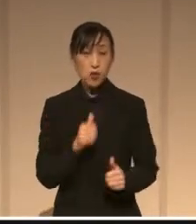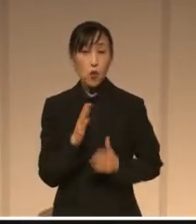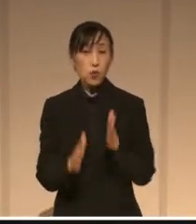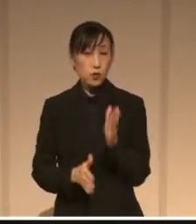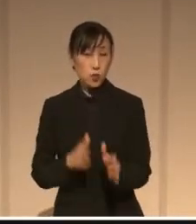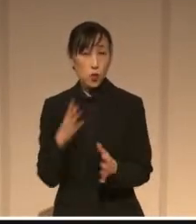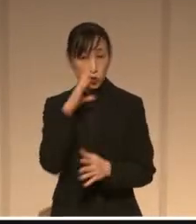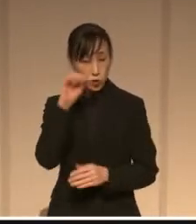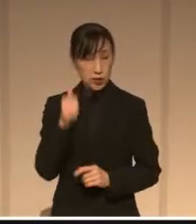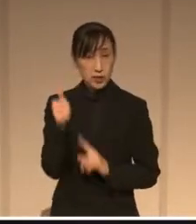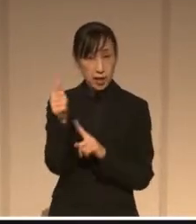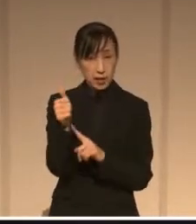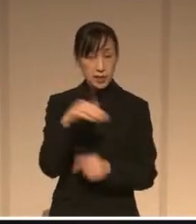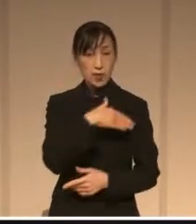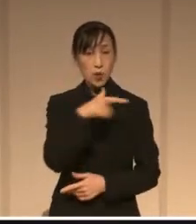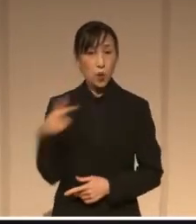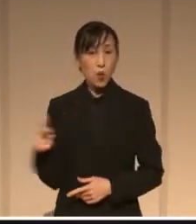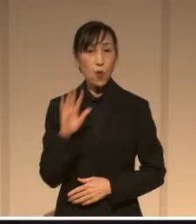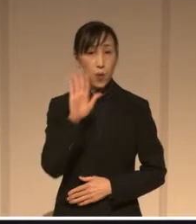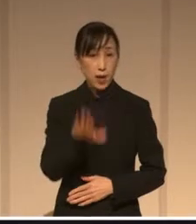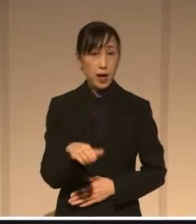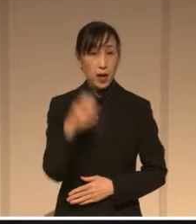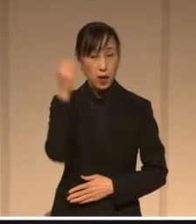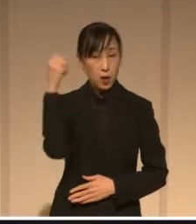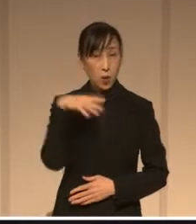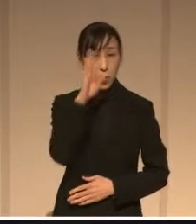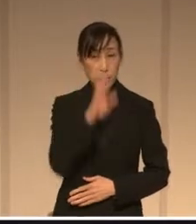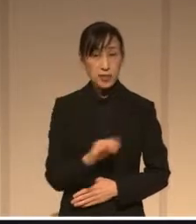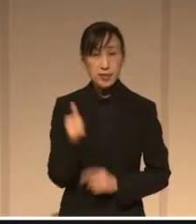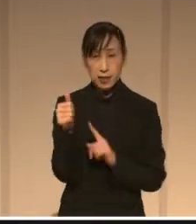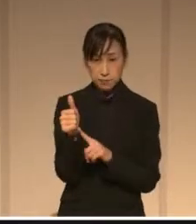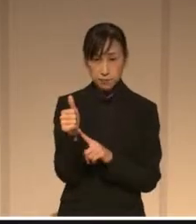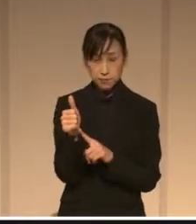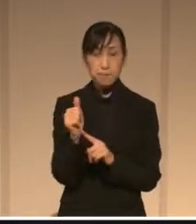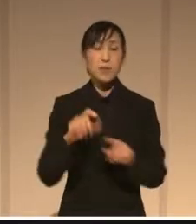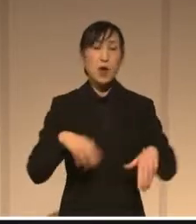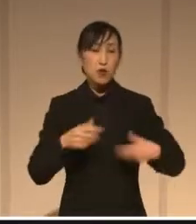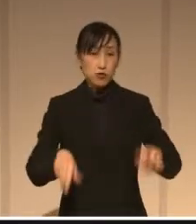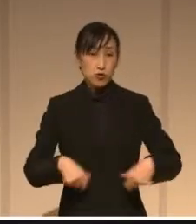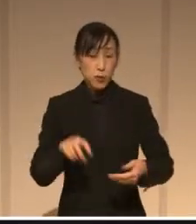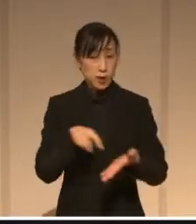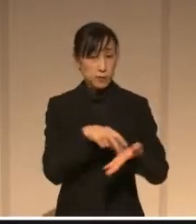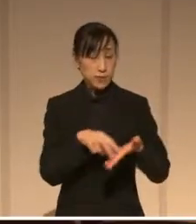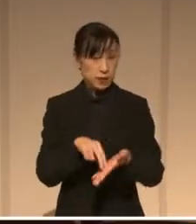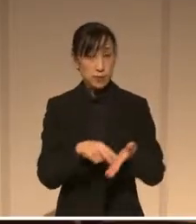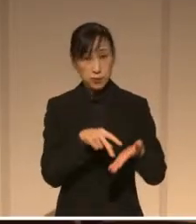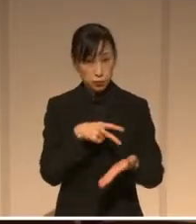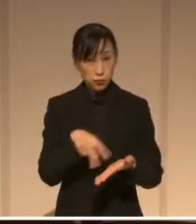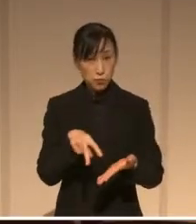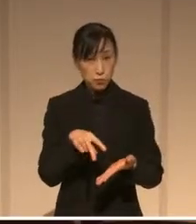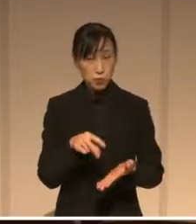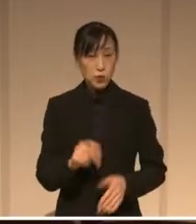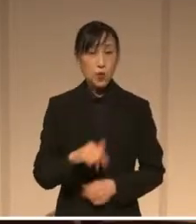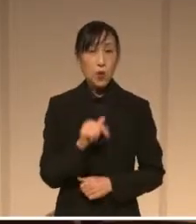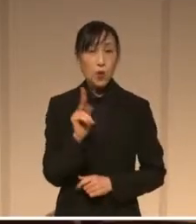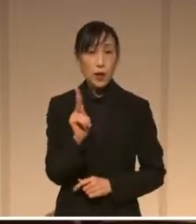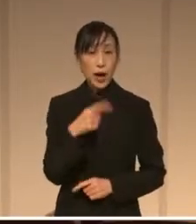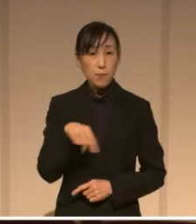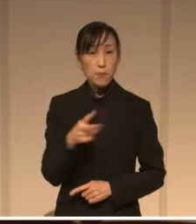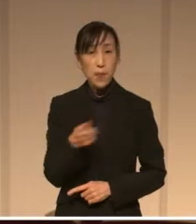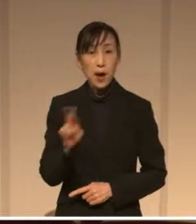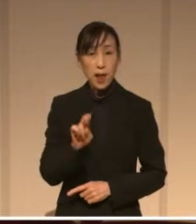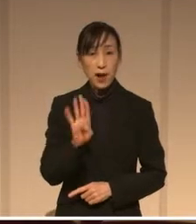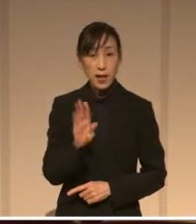13そして車いすダンサーでパフォーマーの神原健太さんそして最後には後は結衣さんの3人